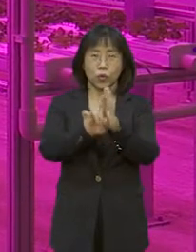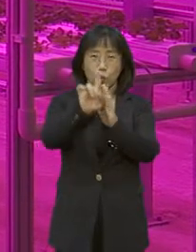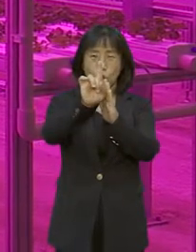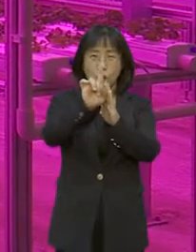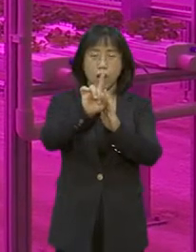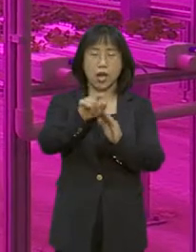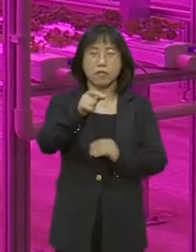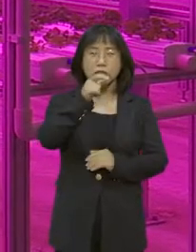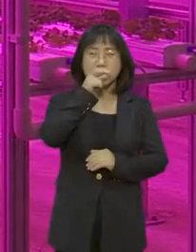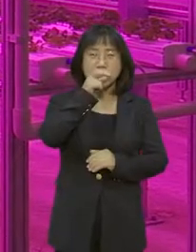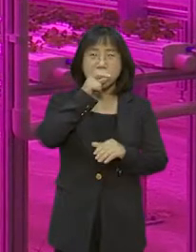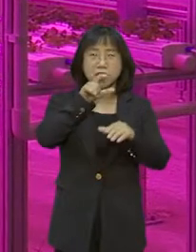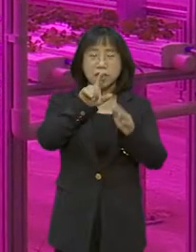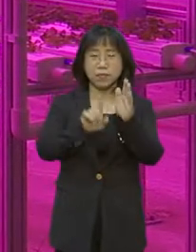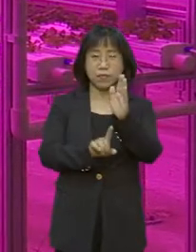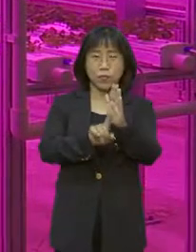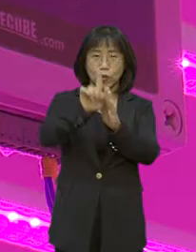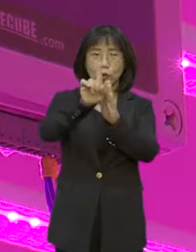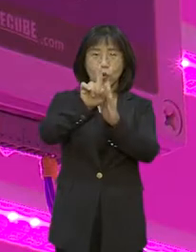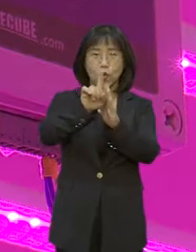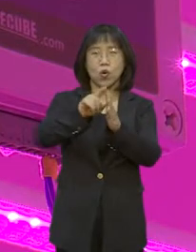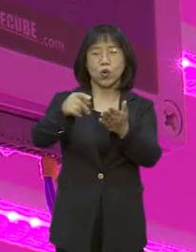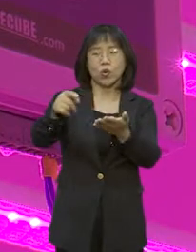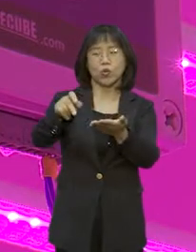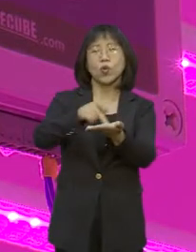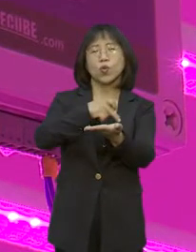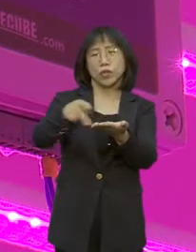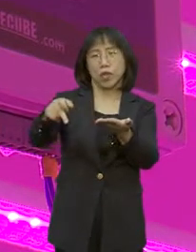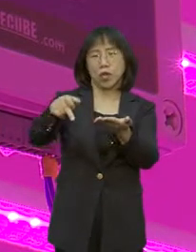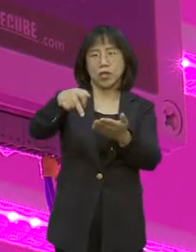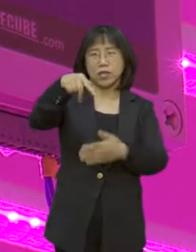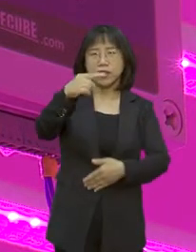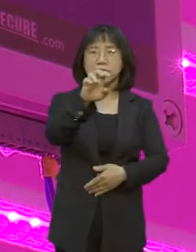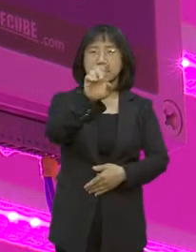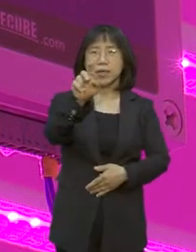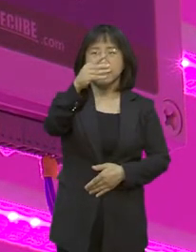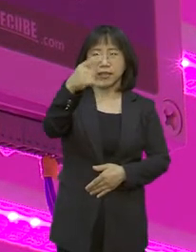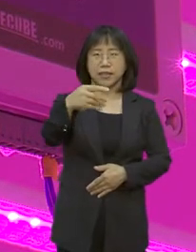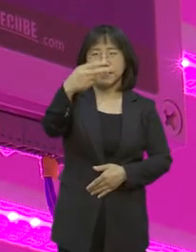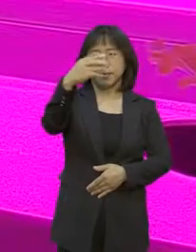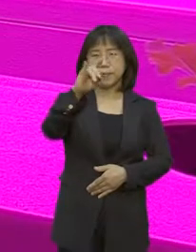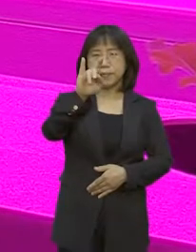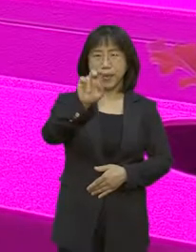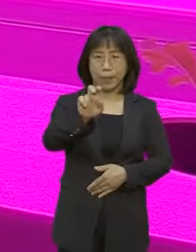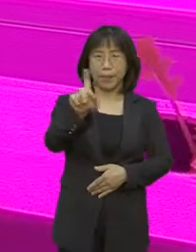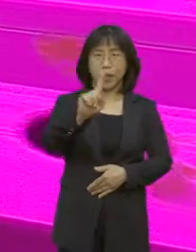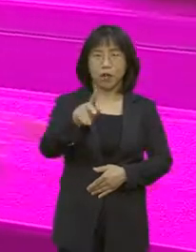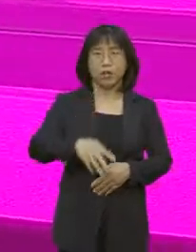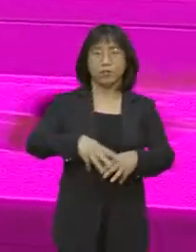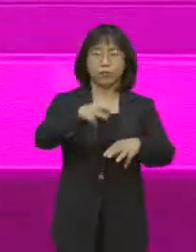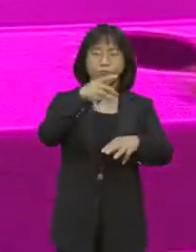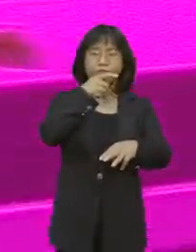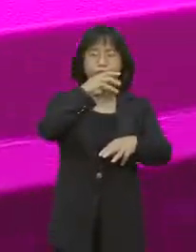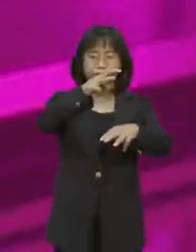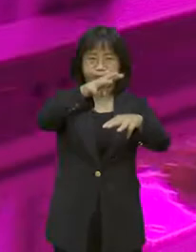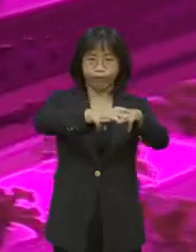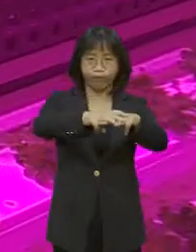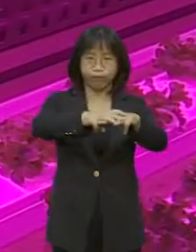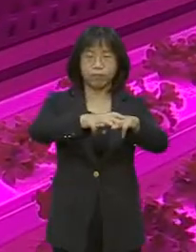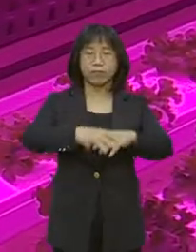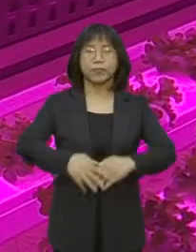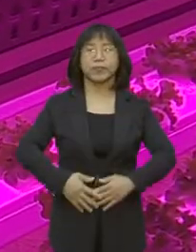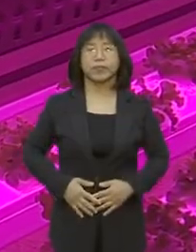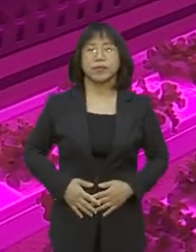온도가 10도 채광 등을 원격으로 조절하는 스마트 팜 입니다 스마트폰 조작으로 물을 뿌리고 환기도 시킬 수